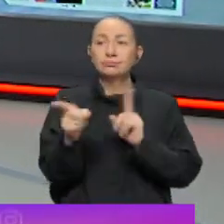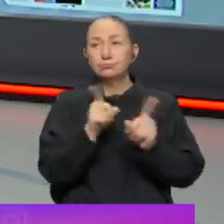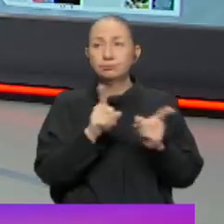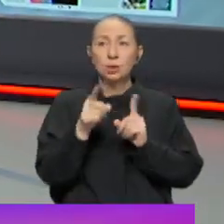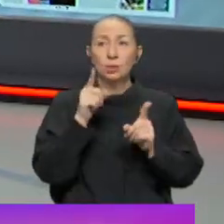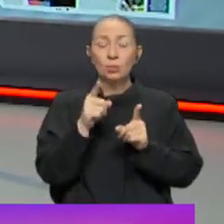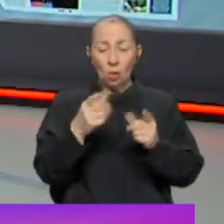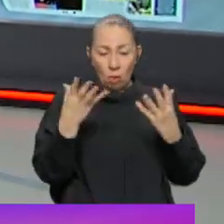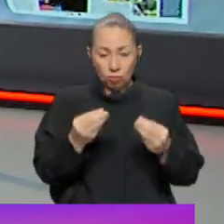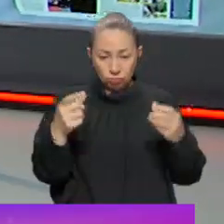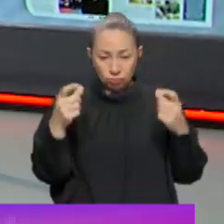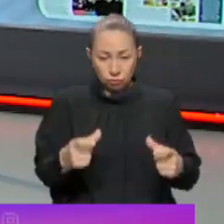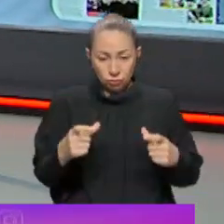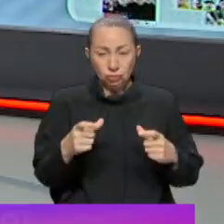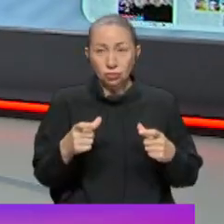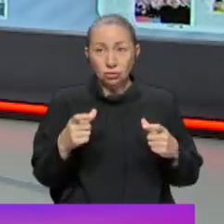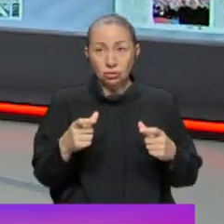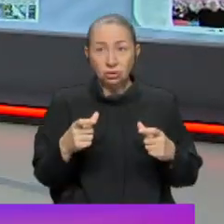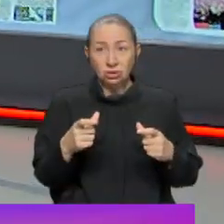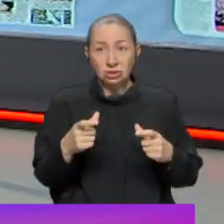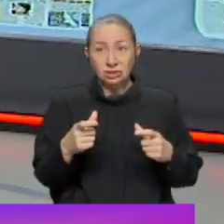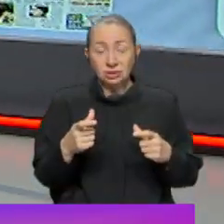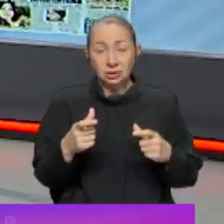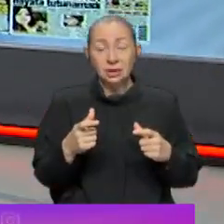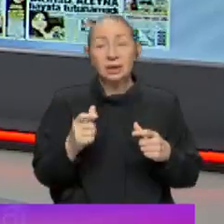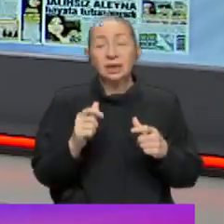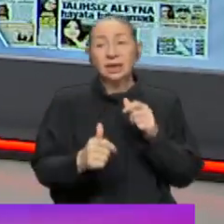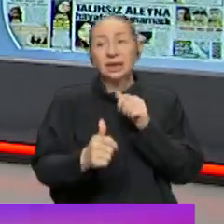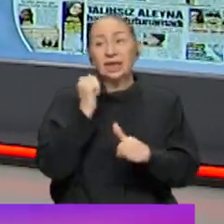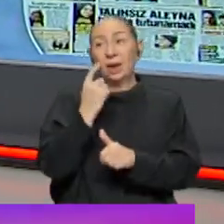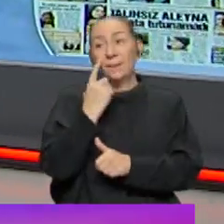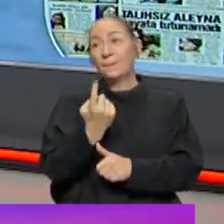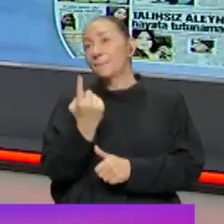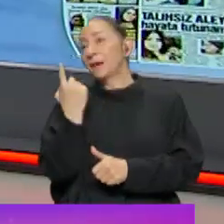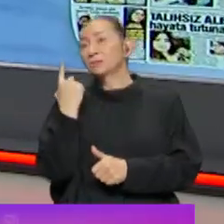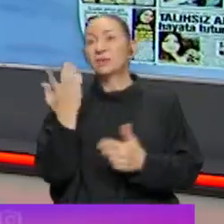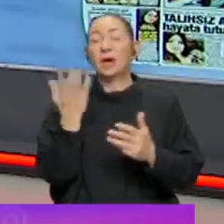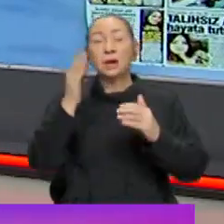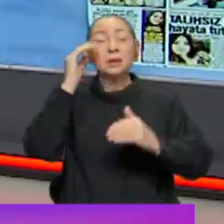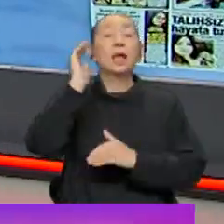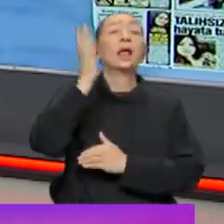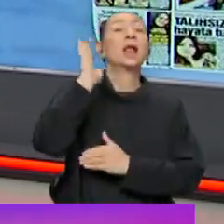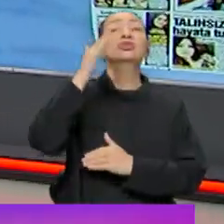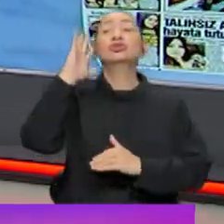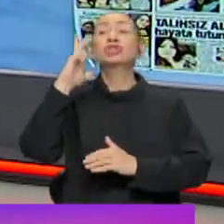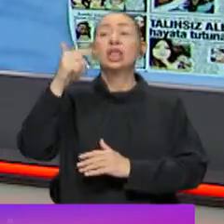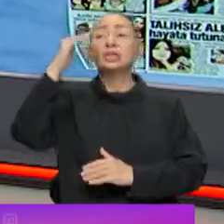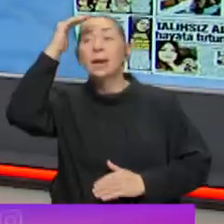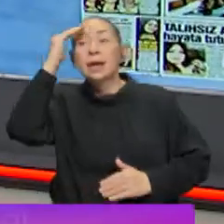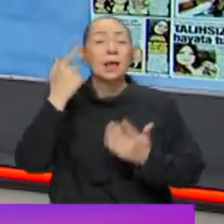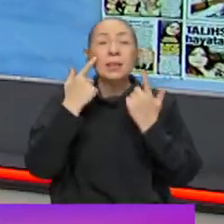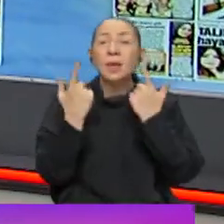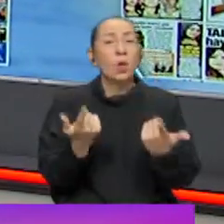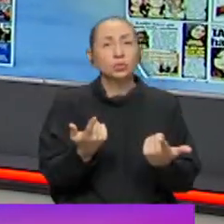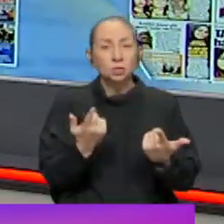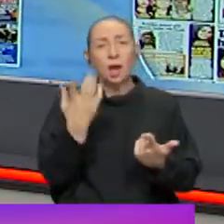bu bulunduğumuz menzilden geri dönüp baktığımızda ya da şöyle ufka doğru gözlerimizi çevirdiğimizde ne